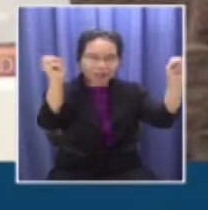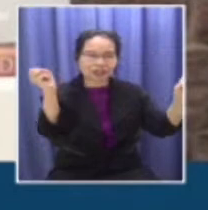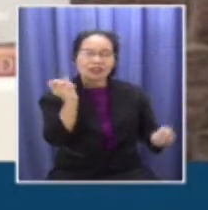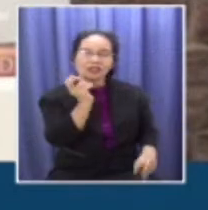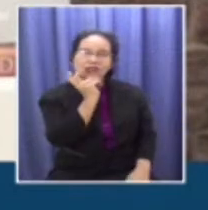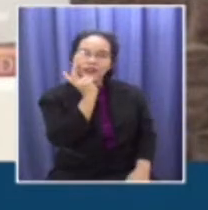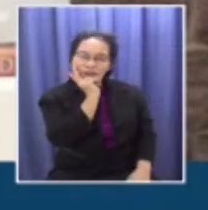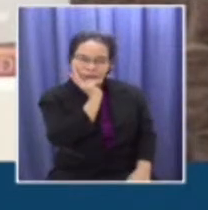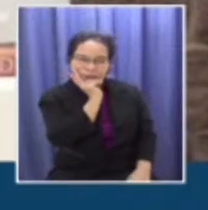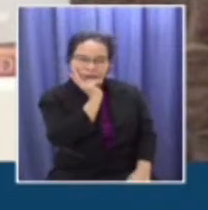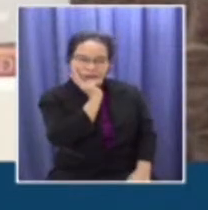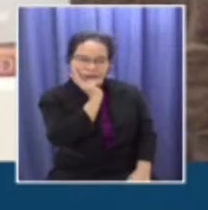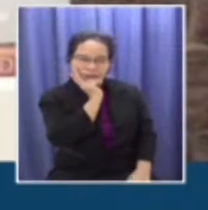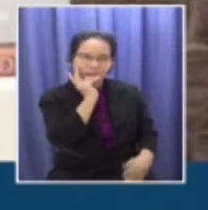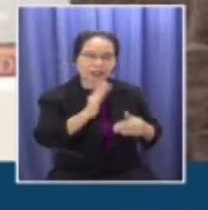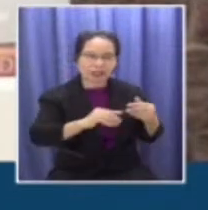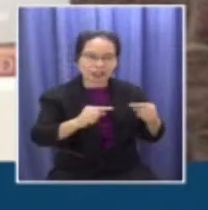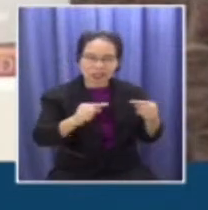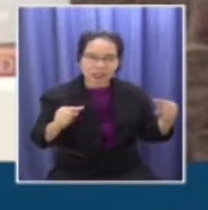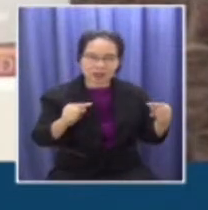meni obi afa